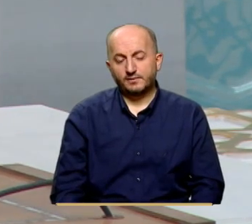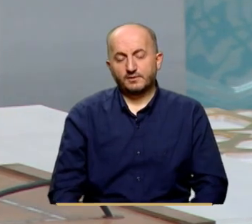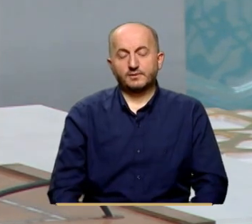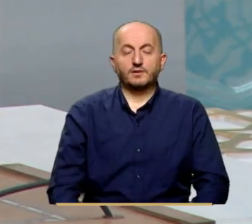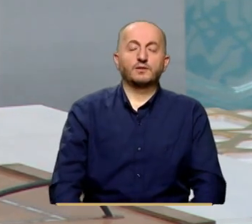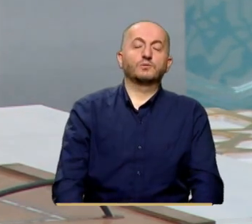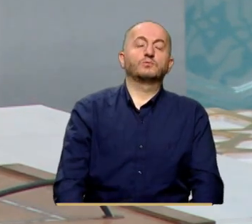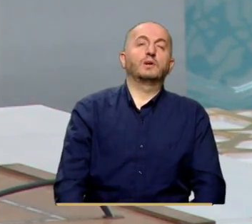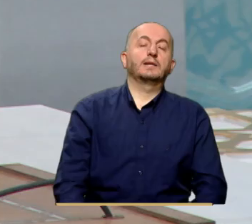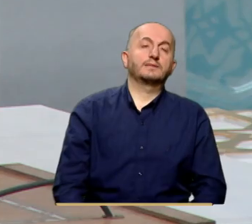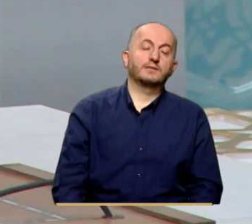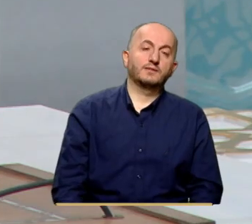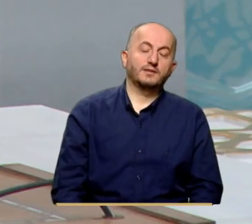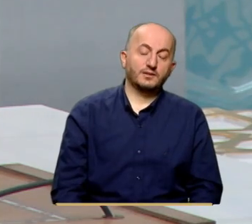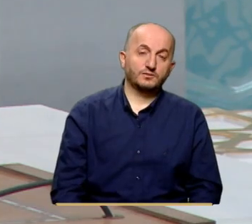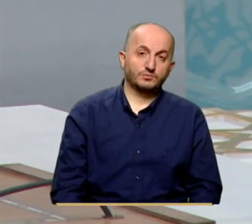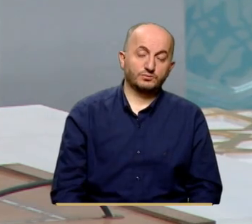بَلْ اَحْيَاءٌ